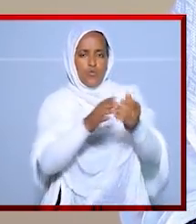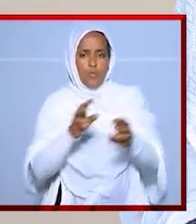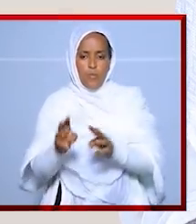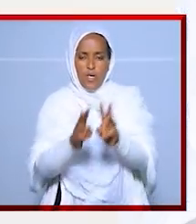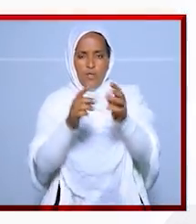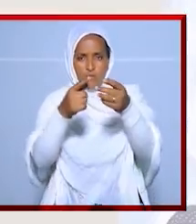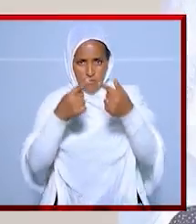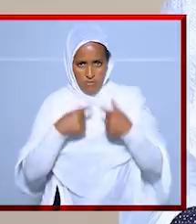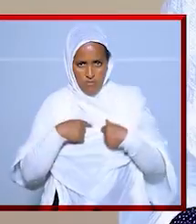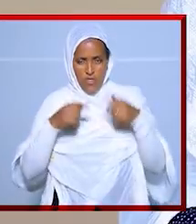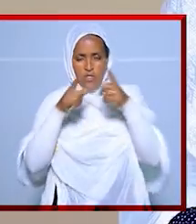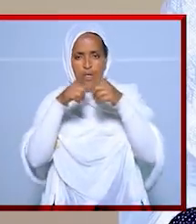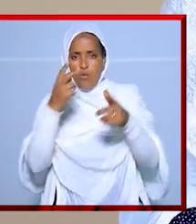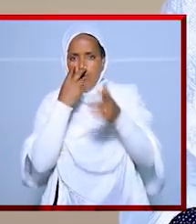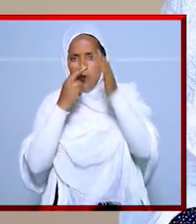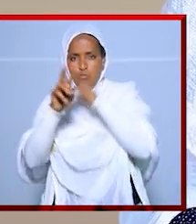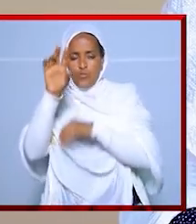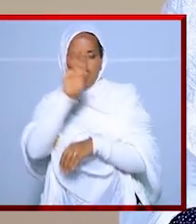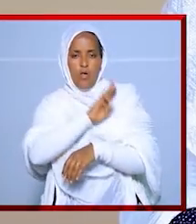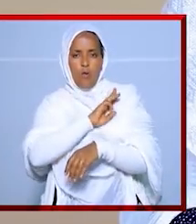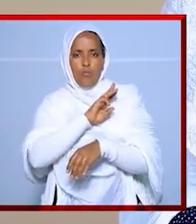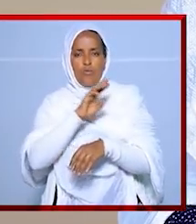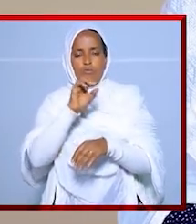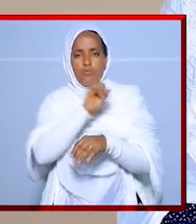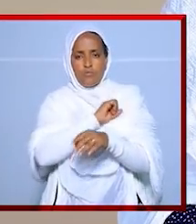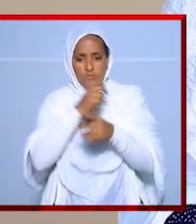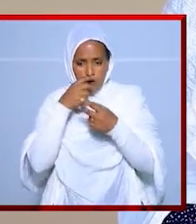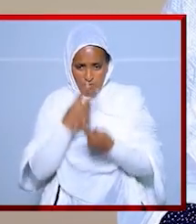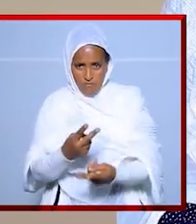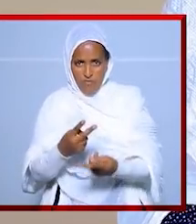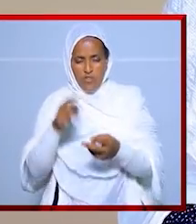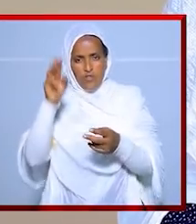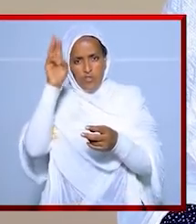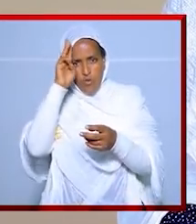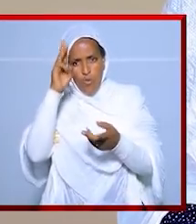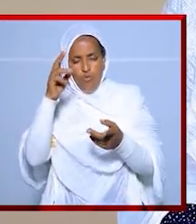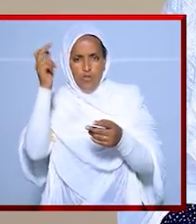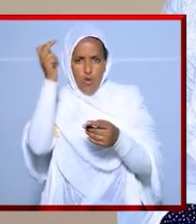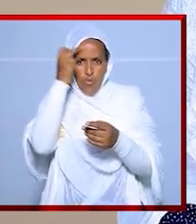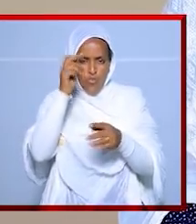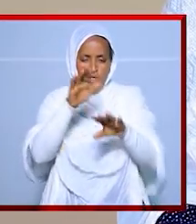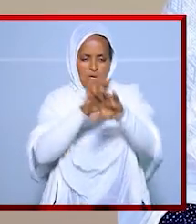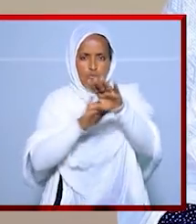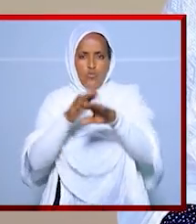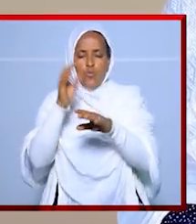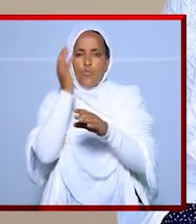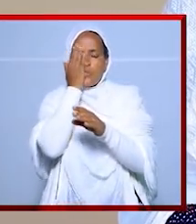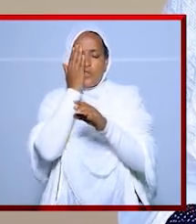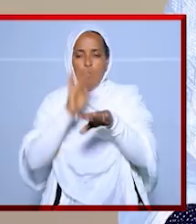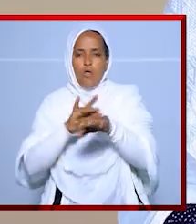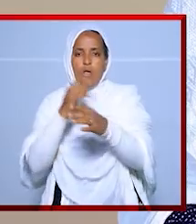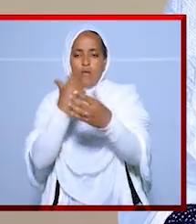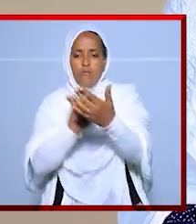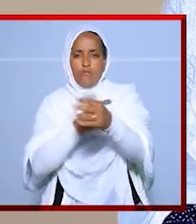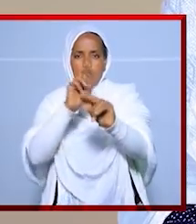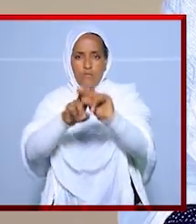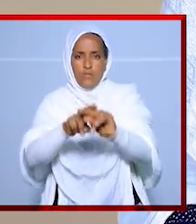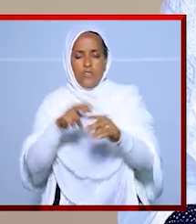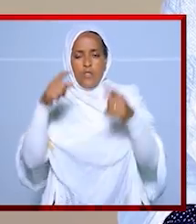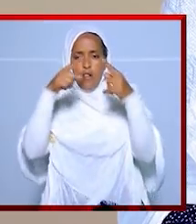የሚመሩበትን መንገድ ይነግረናል። ታላቁን ነቢይ ሳሙኤልን ብንመለከት ዳዊትን ነሳውልን ቀብቶ በእስራኤላውያን ላይ